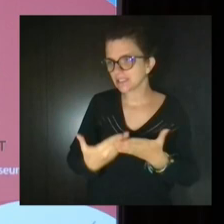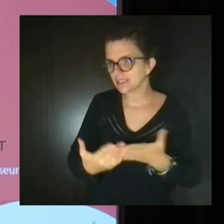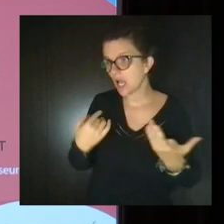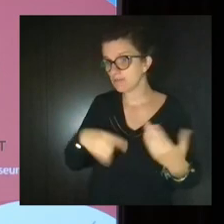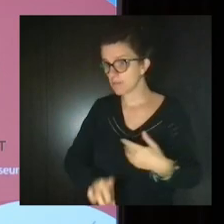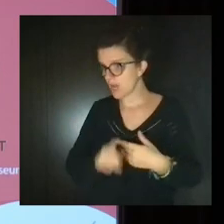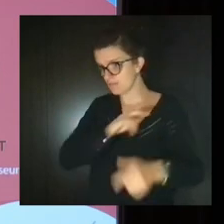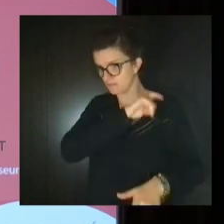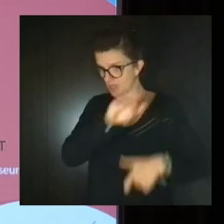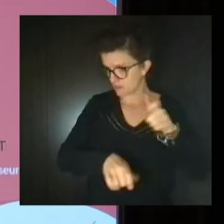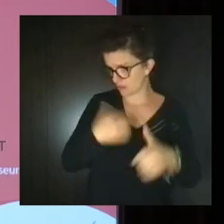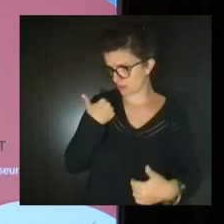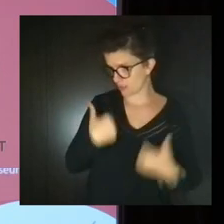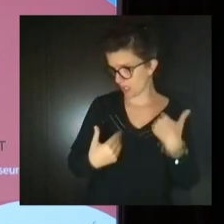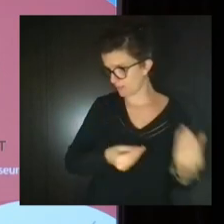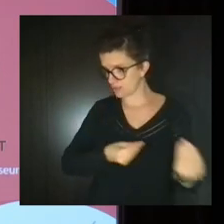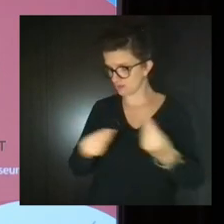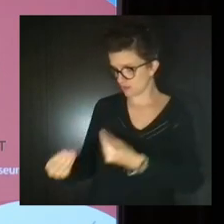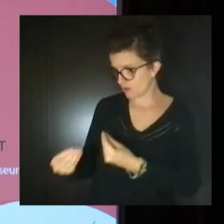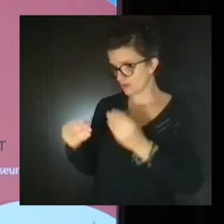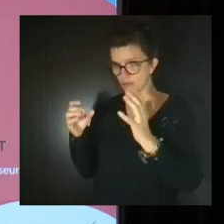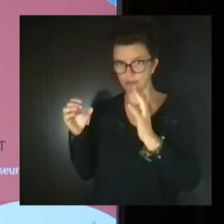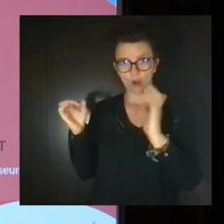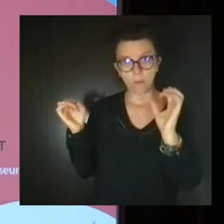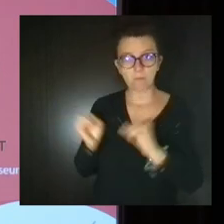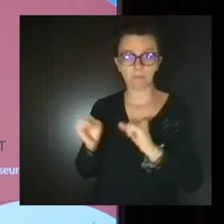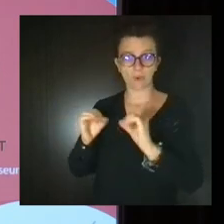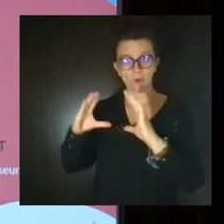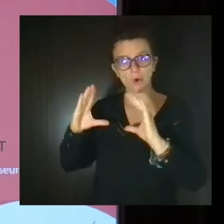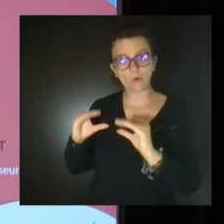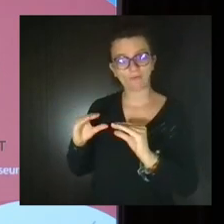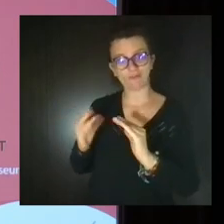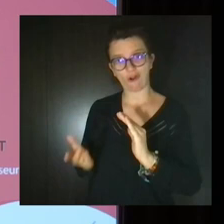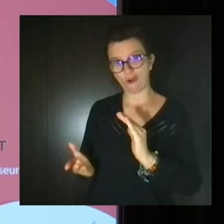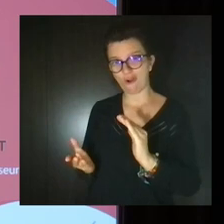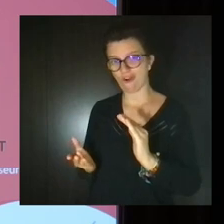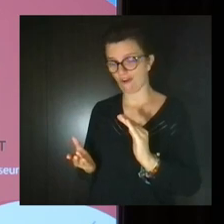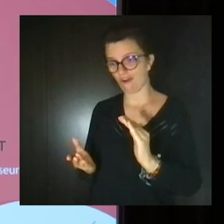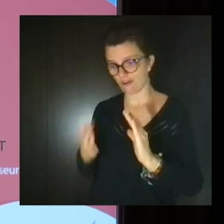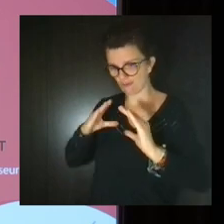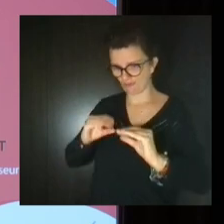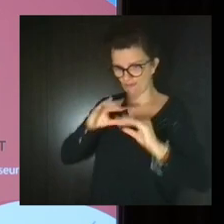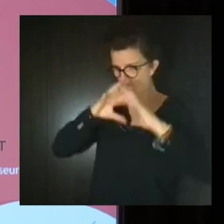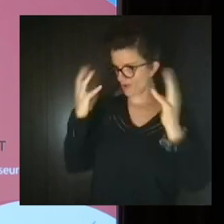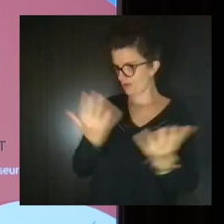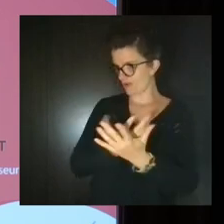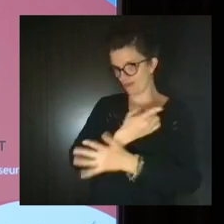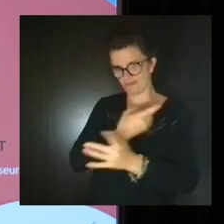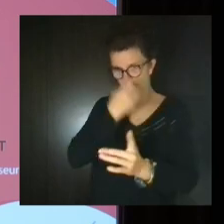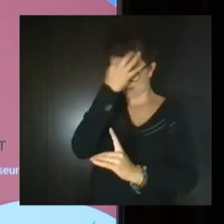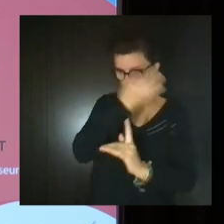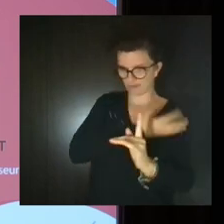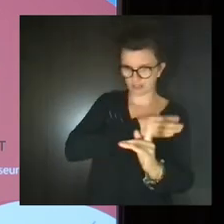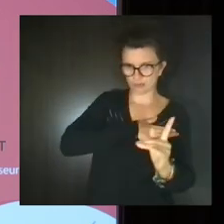personnes handicapées vous ont permis d'avoir un confort. Et tous ces conforts-là, bah, ça vient d'innovations qui ont été mises en place pour les